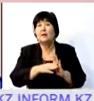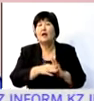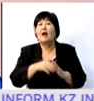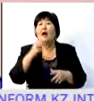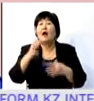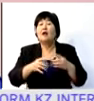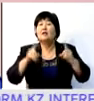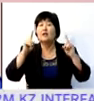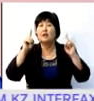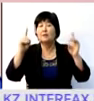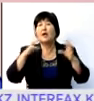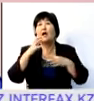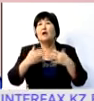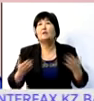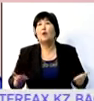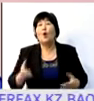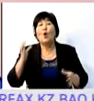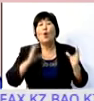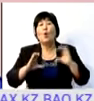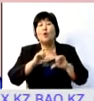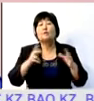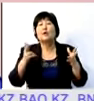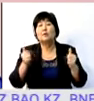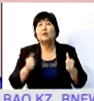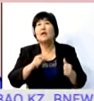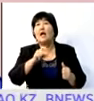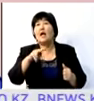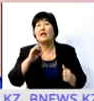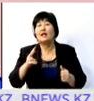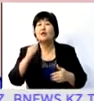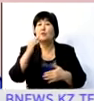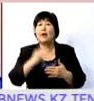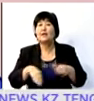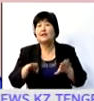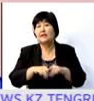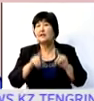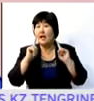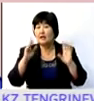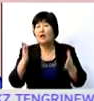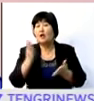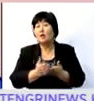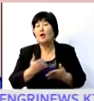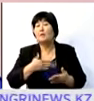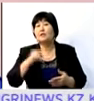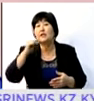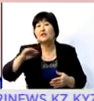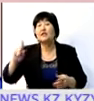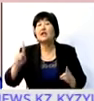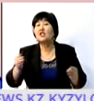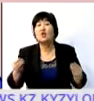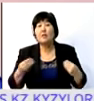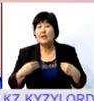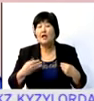әлем таныған, әлем үздік университеттер мойындаған A-level бағдарламасы деңгейінде танылып жатыр. Бұл біздің шәкірттерге не береді? Бұл біздің